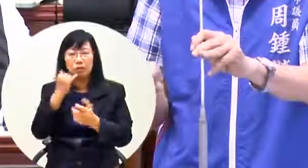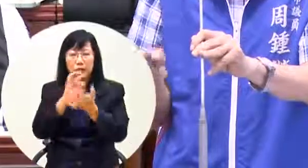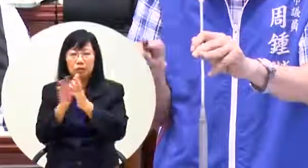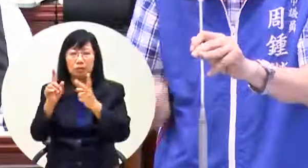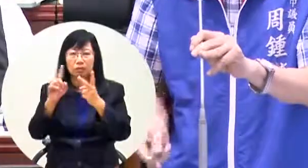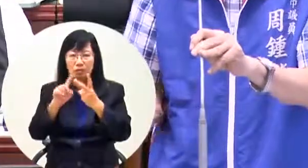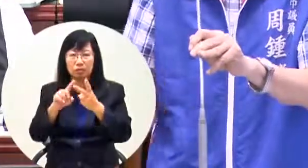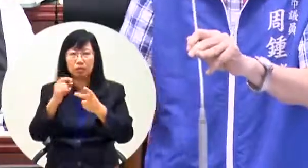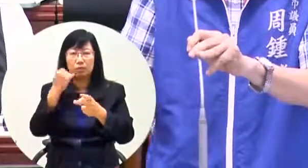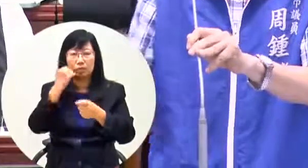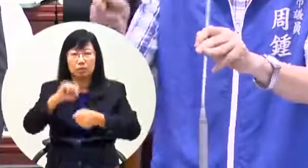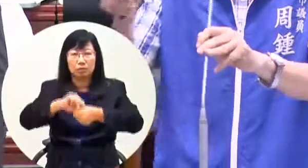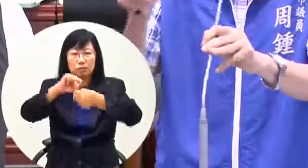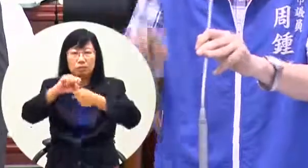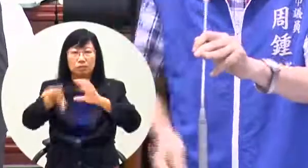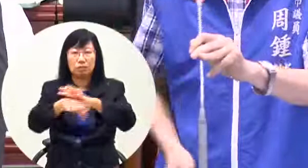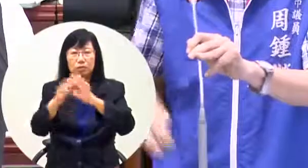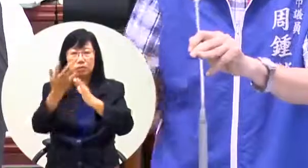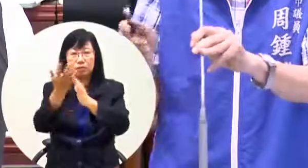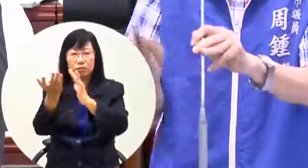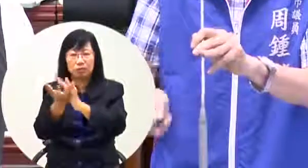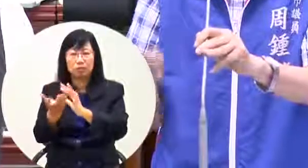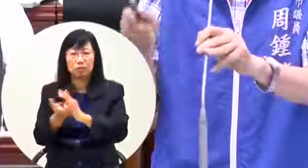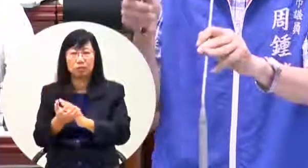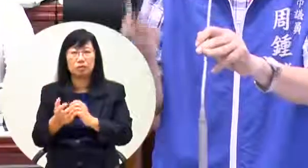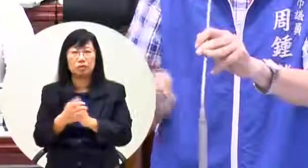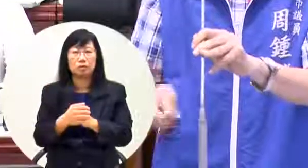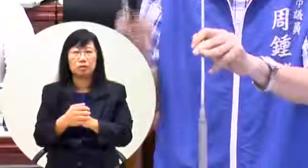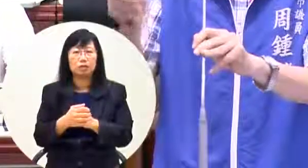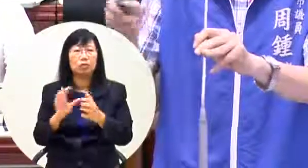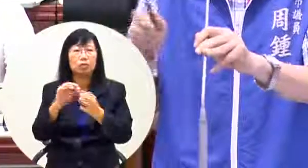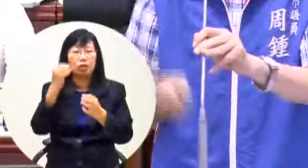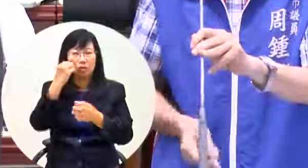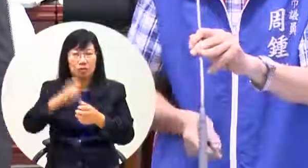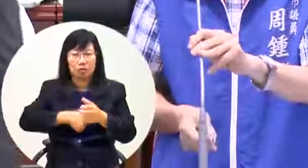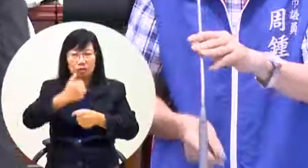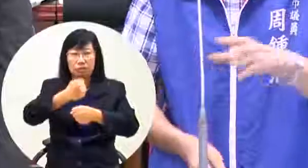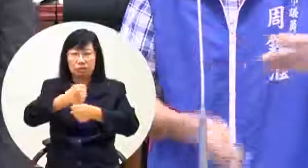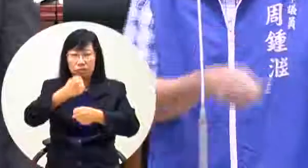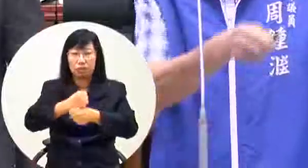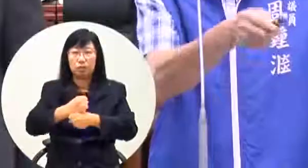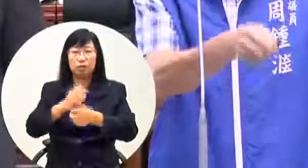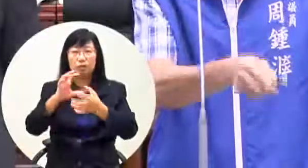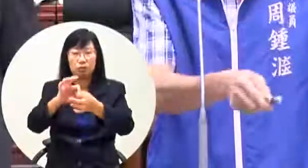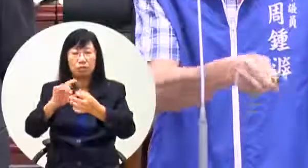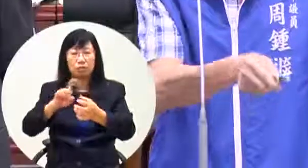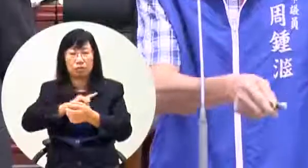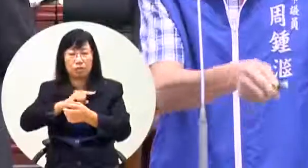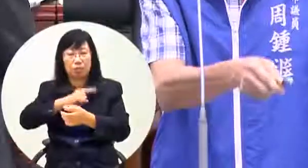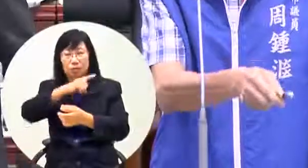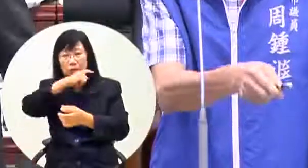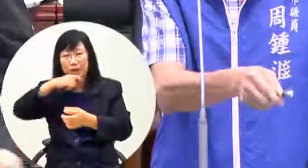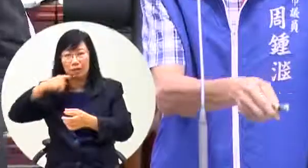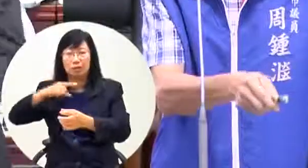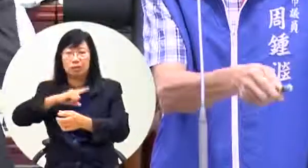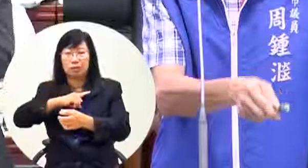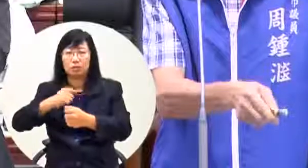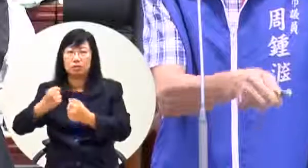缩短、缩小这个私人运具的空间哦。 但是我跟市长大家沟通一下，中华路